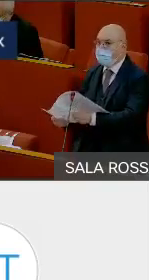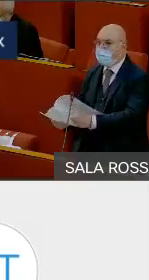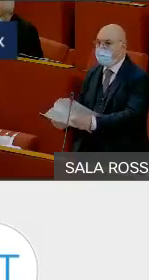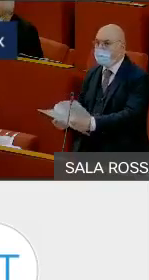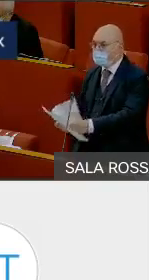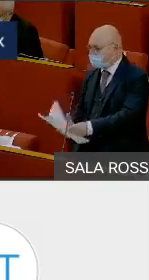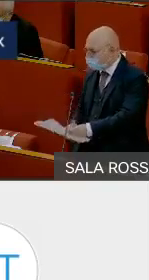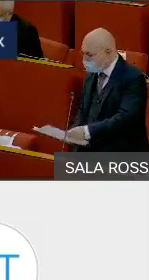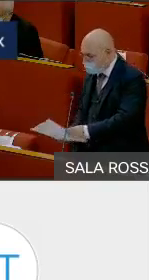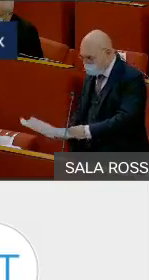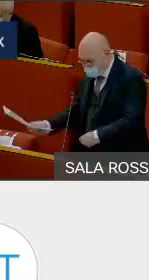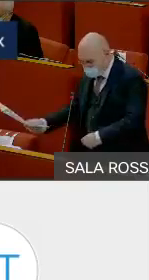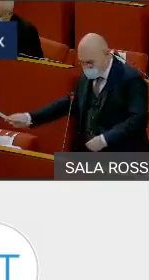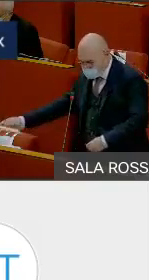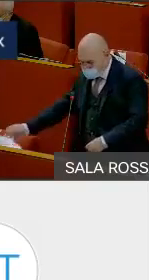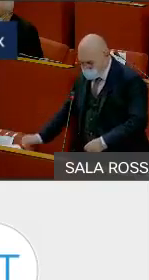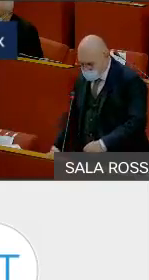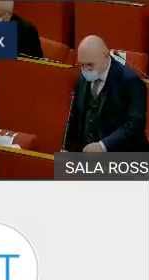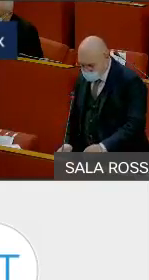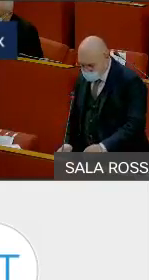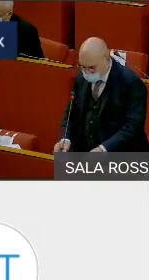agricoli professionali